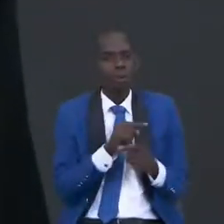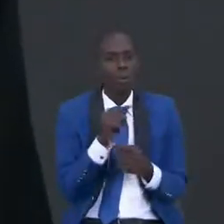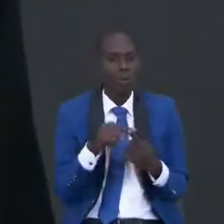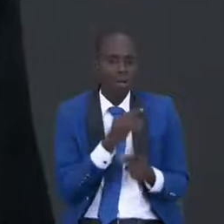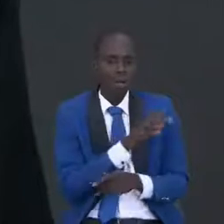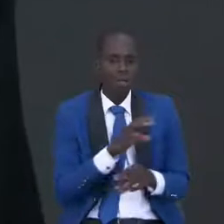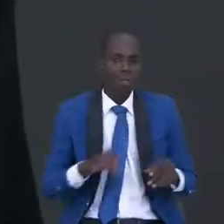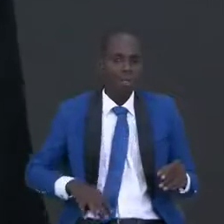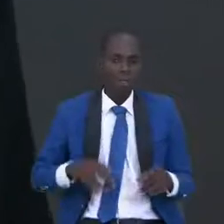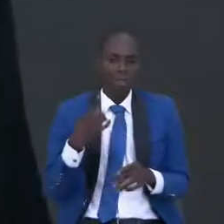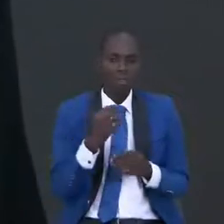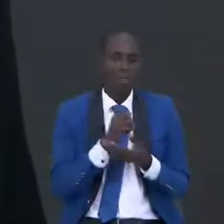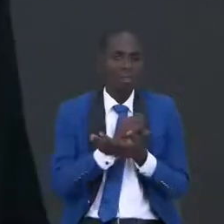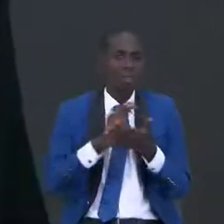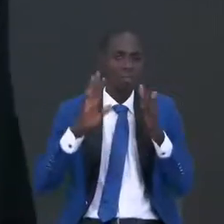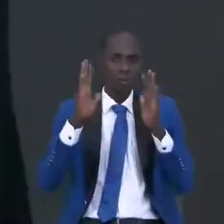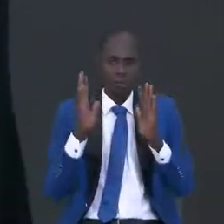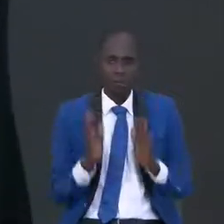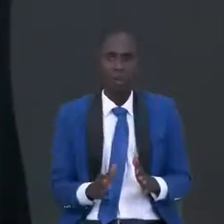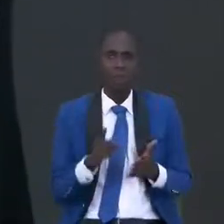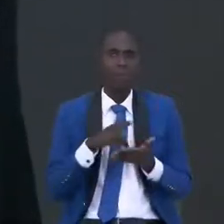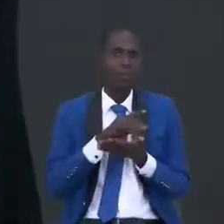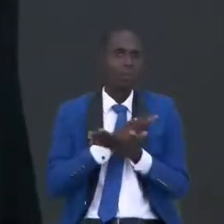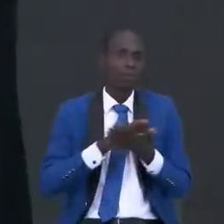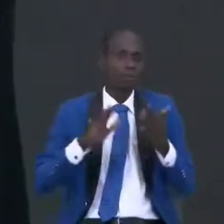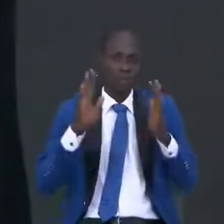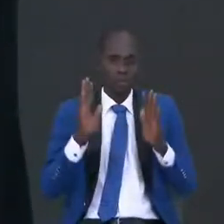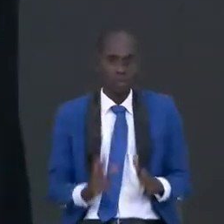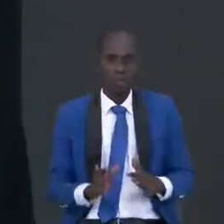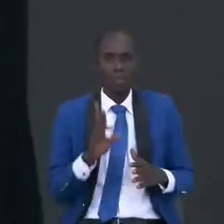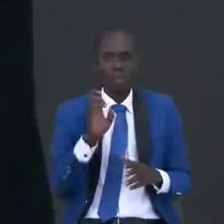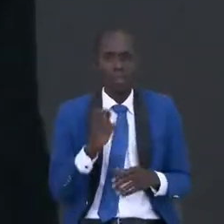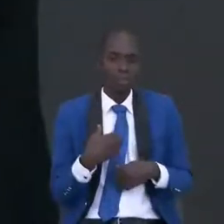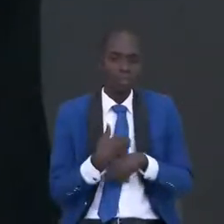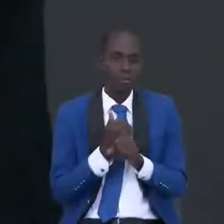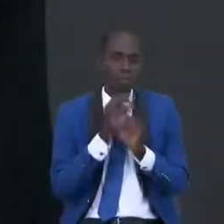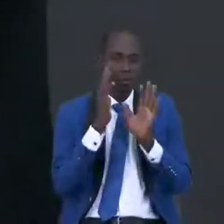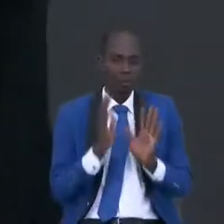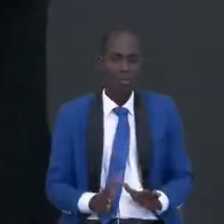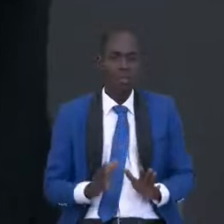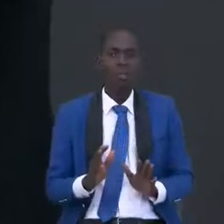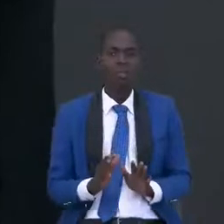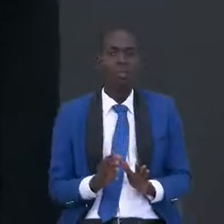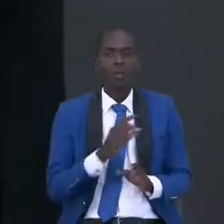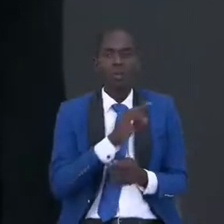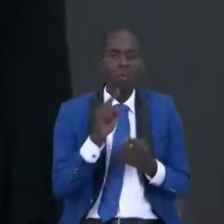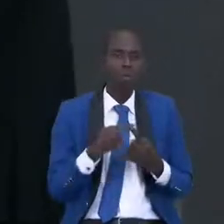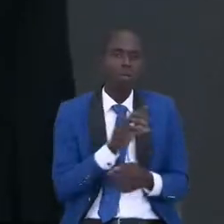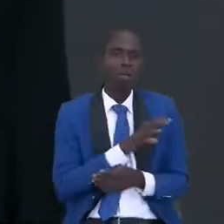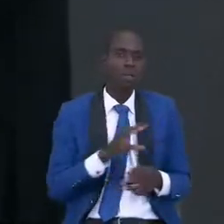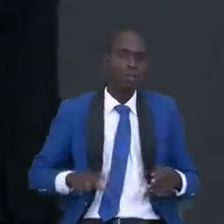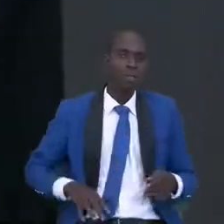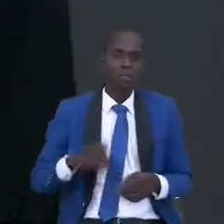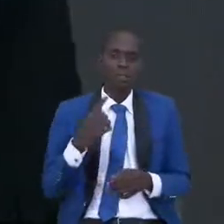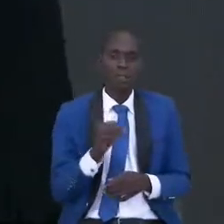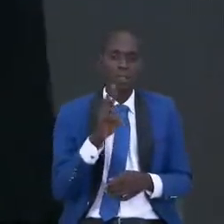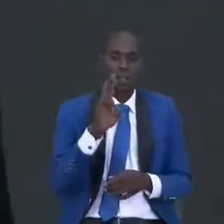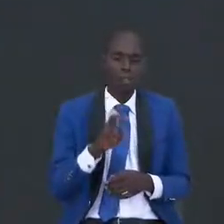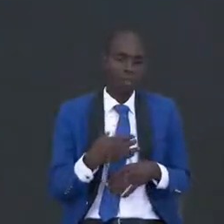sanctificateur, celui qui purifie, celui qui raffine, quand Christ, le réformateur, quand Christ,